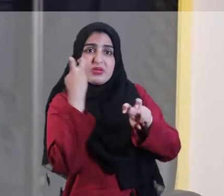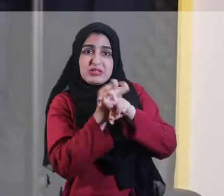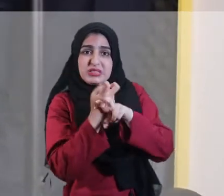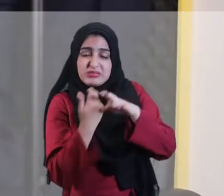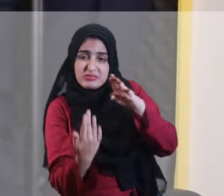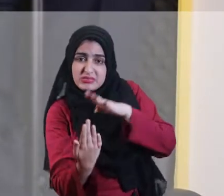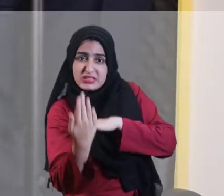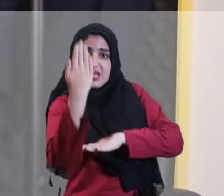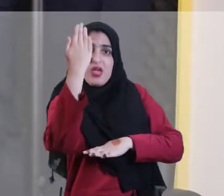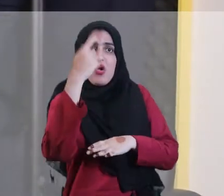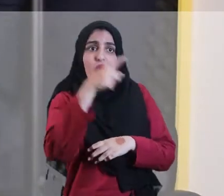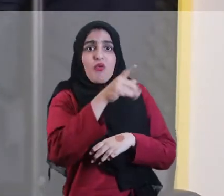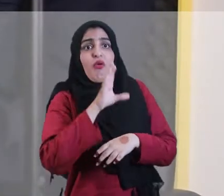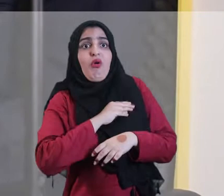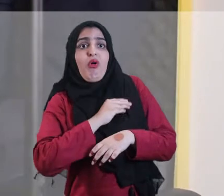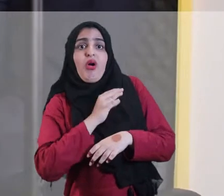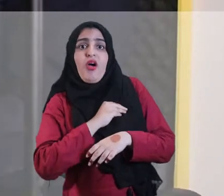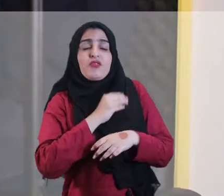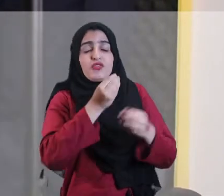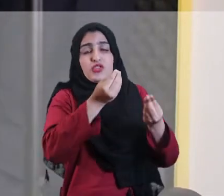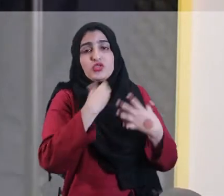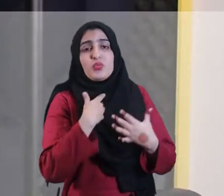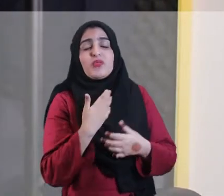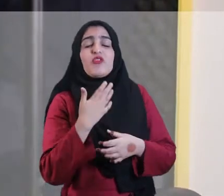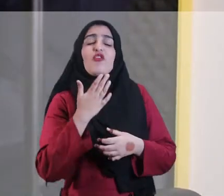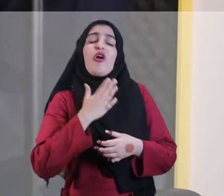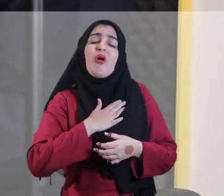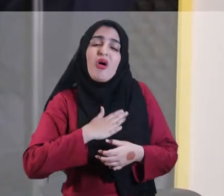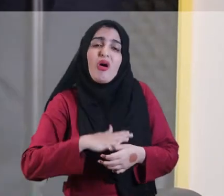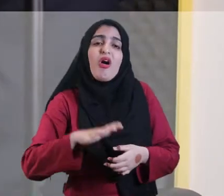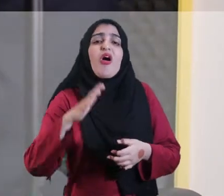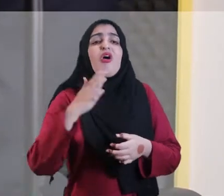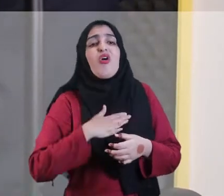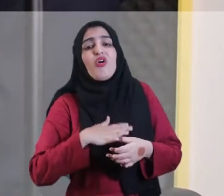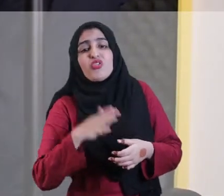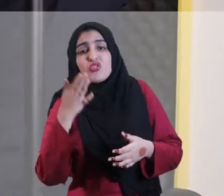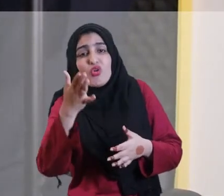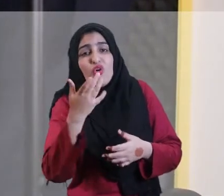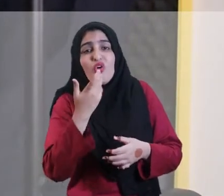अब हम इस चैनल को